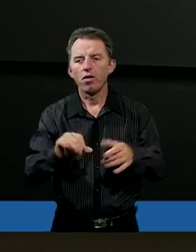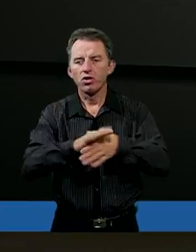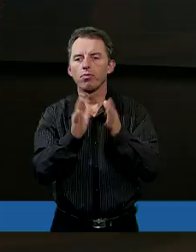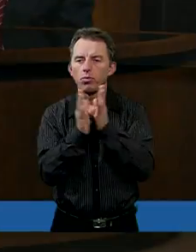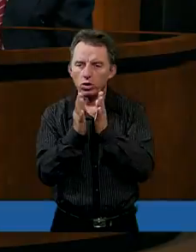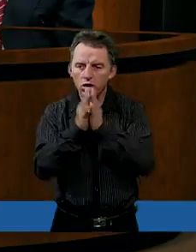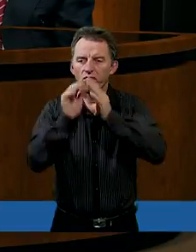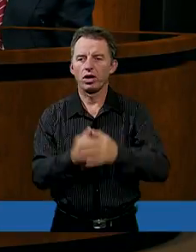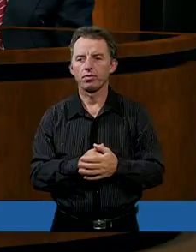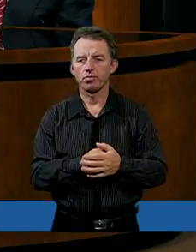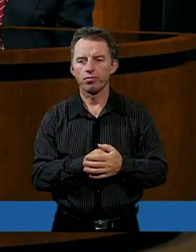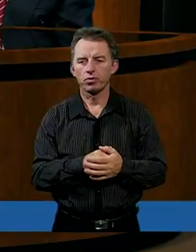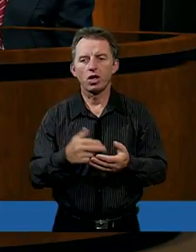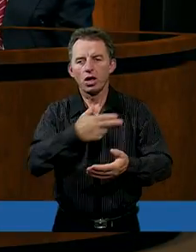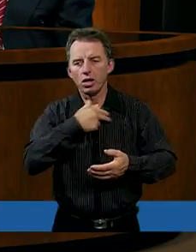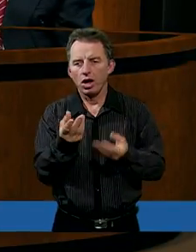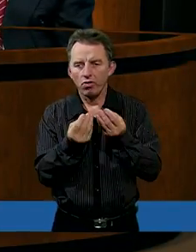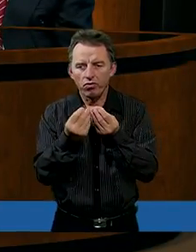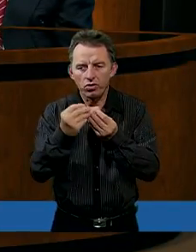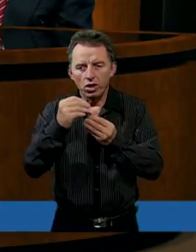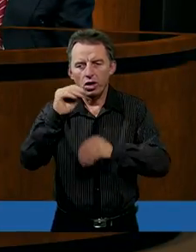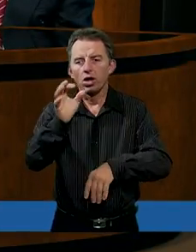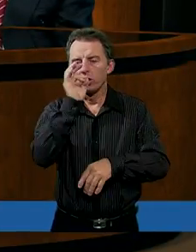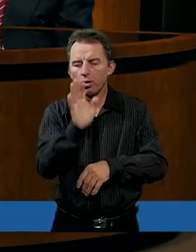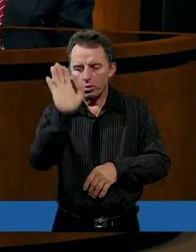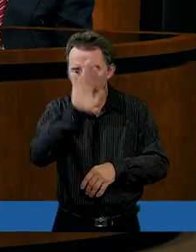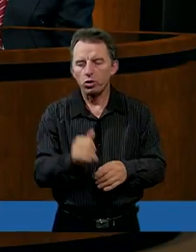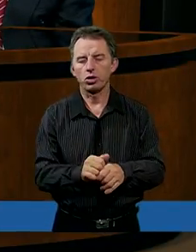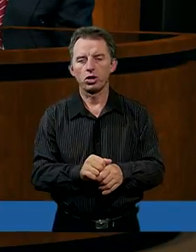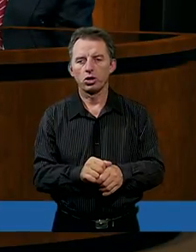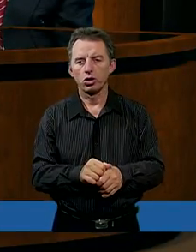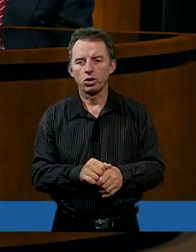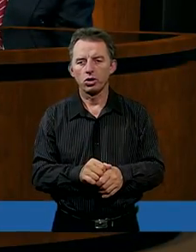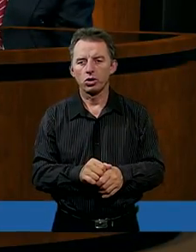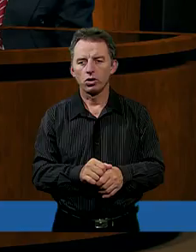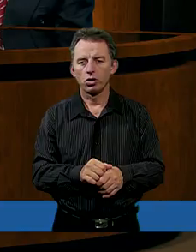modlitwie. Nasz wielki dobry Boże,